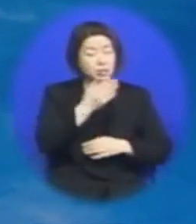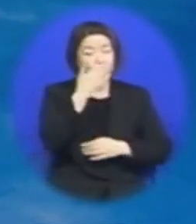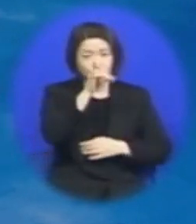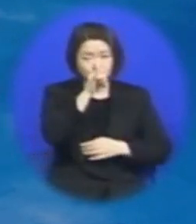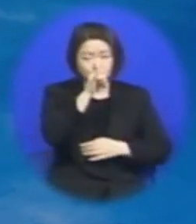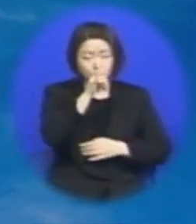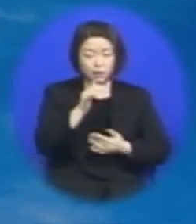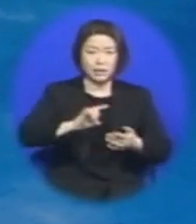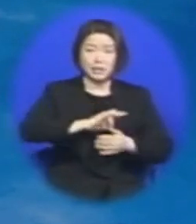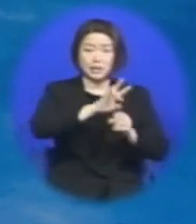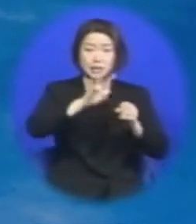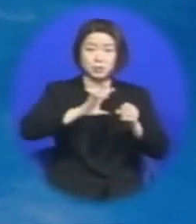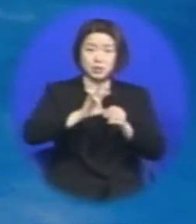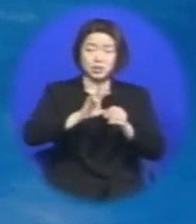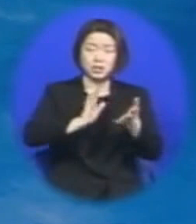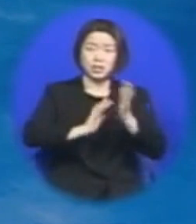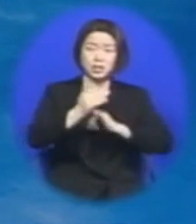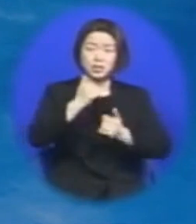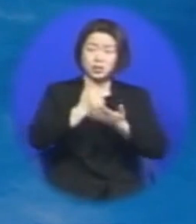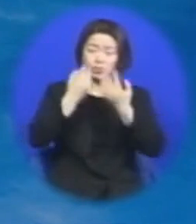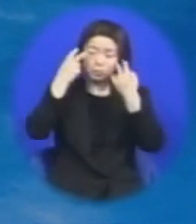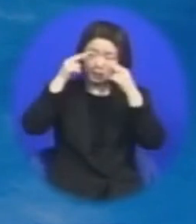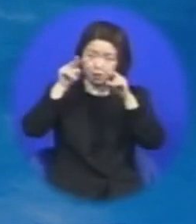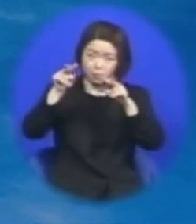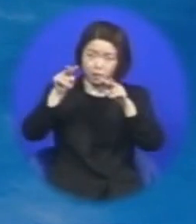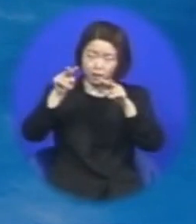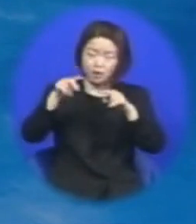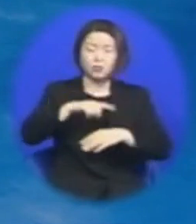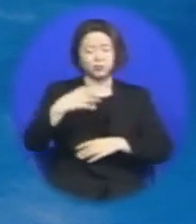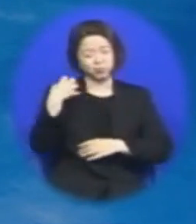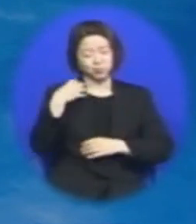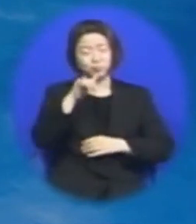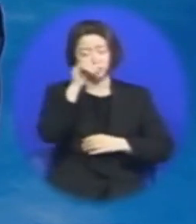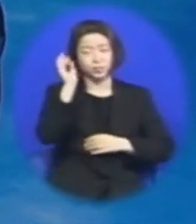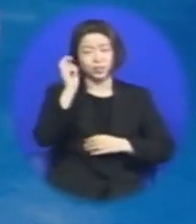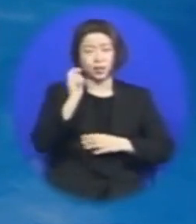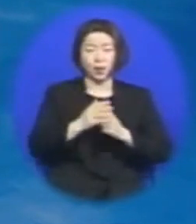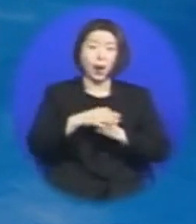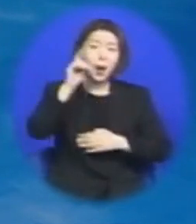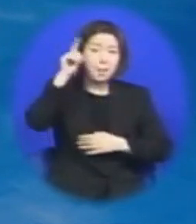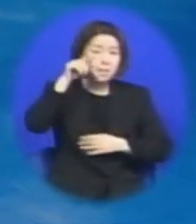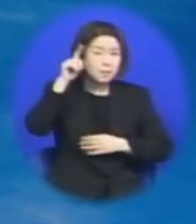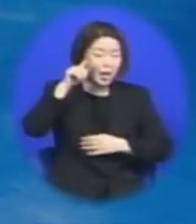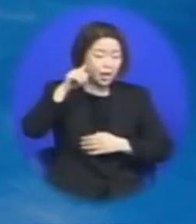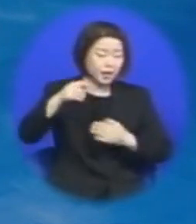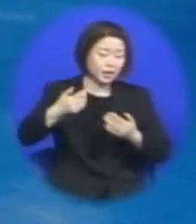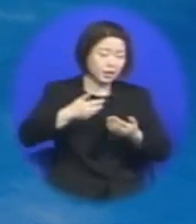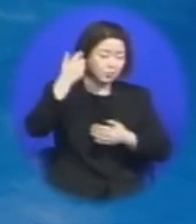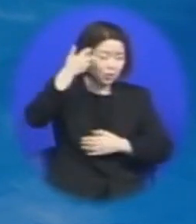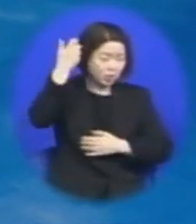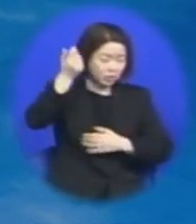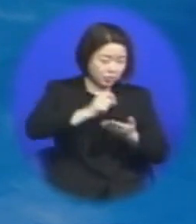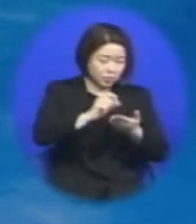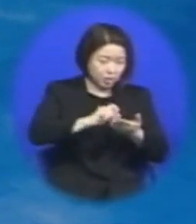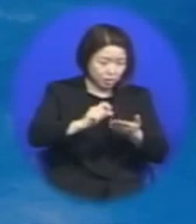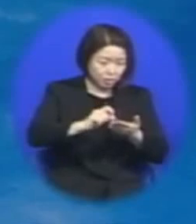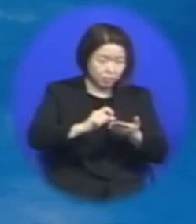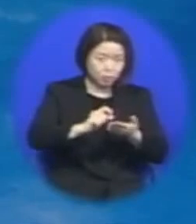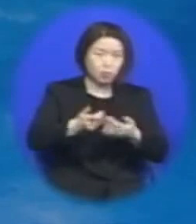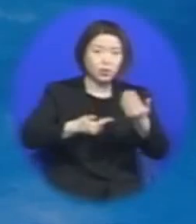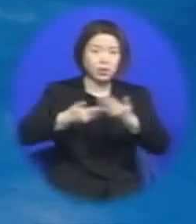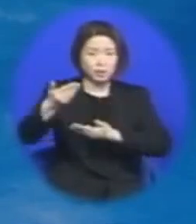바라보라 아 좀 부담스러우실 수 있겠어요 매일 영성기도 쓰고 그것도 나누고 살아라